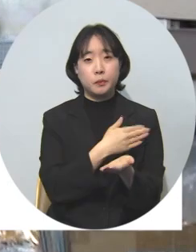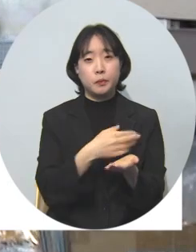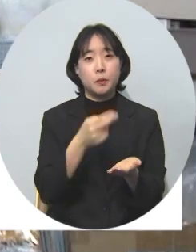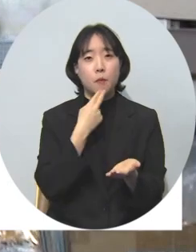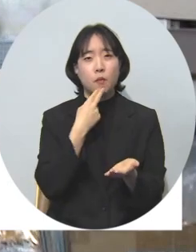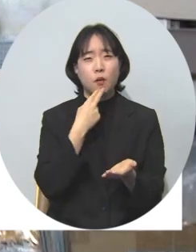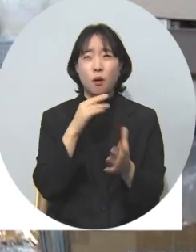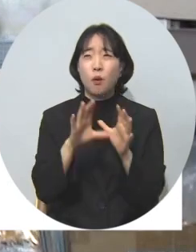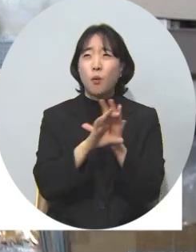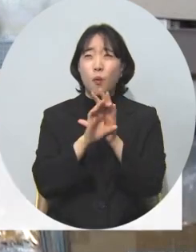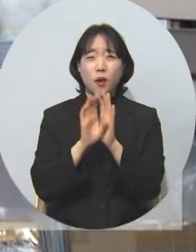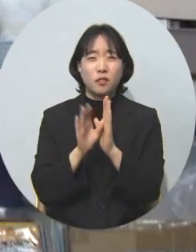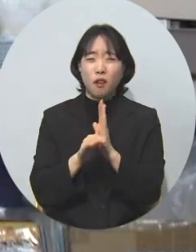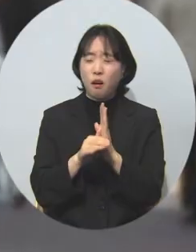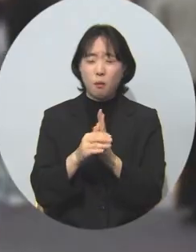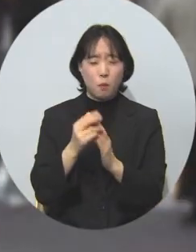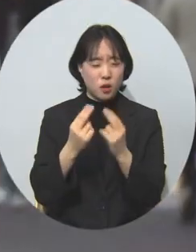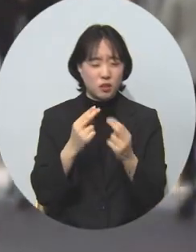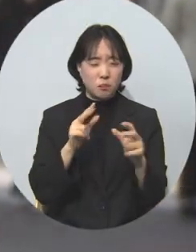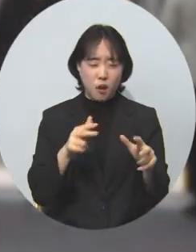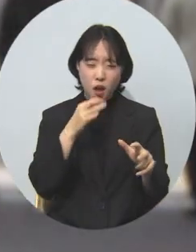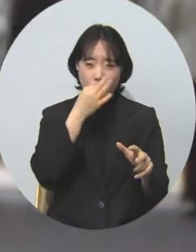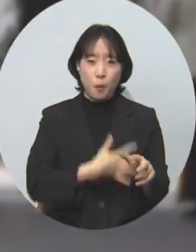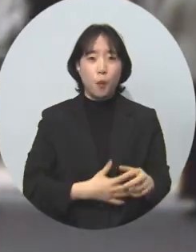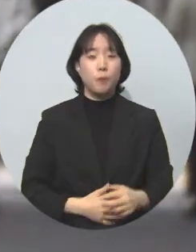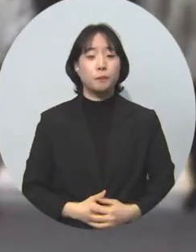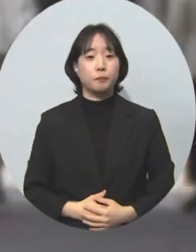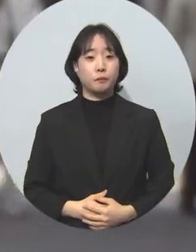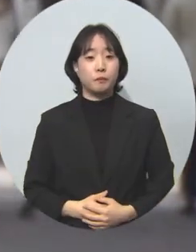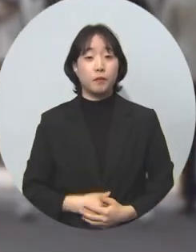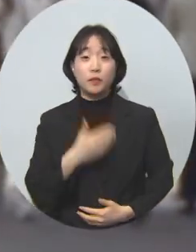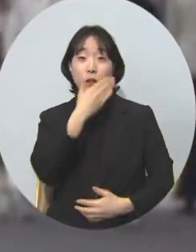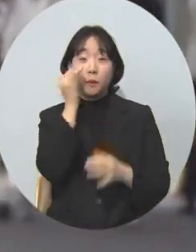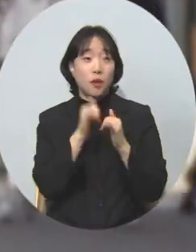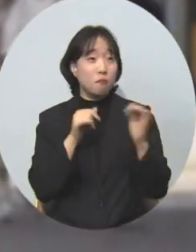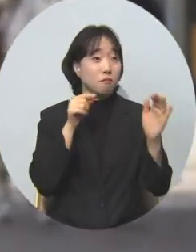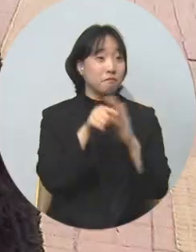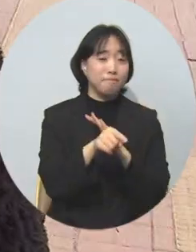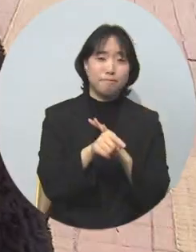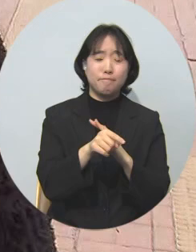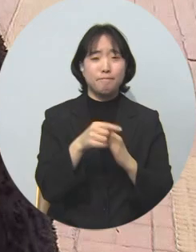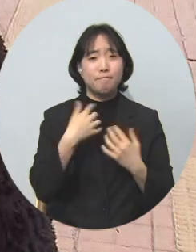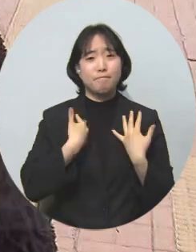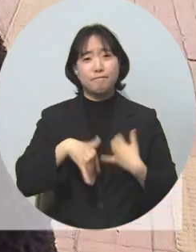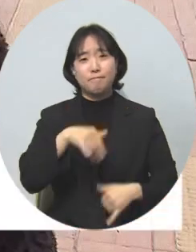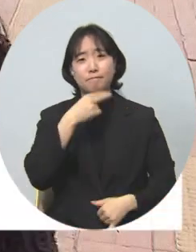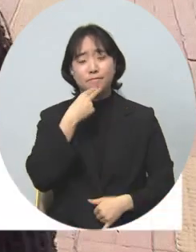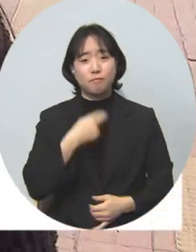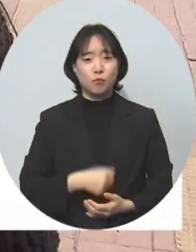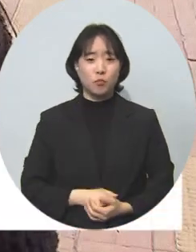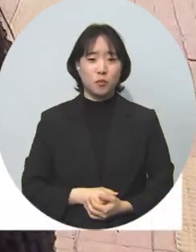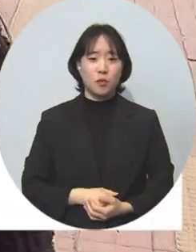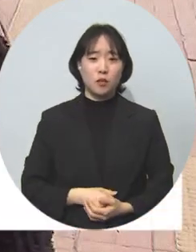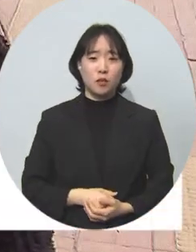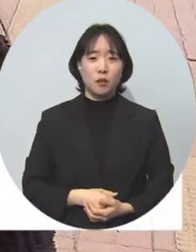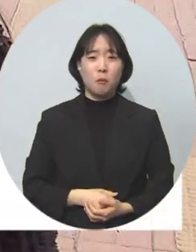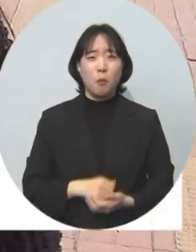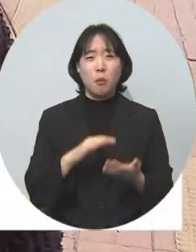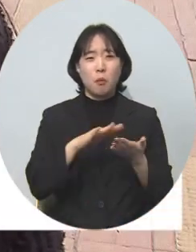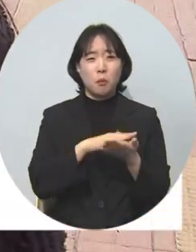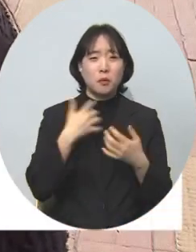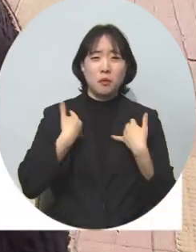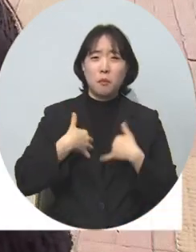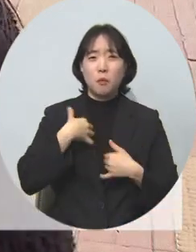코로나 때보다 더 힘든 거 같습니다 동성로를 찾은 젊은층도 아쉬움을 토로합니다 핫플레이스가 많아서 놀 곳이